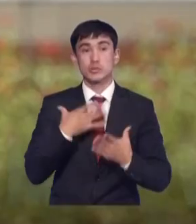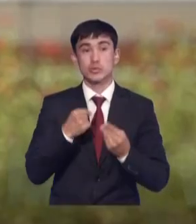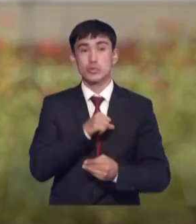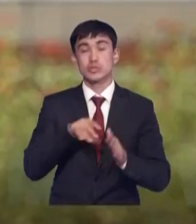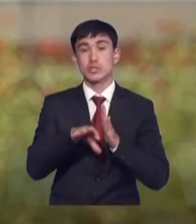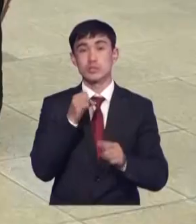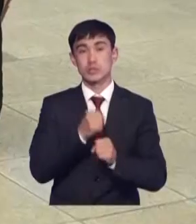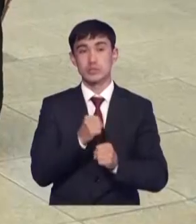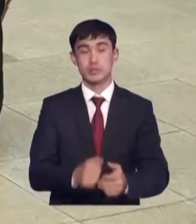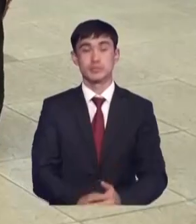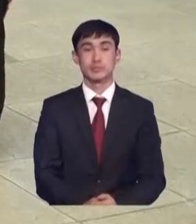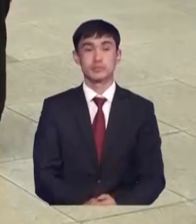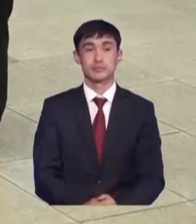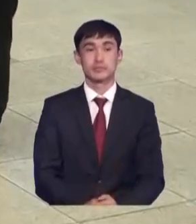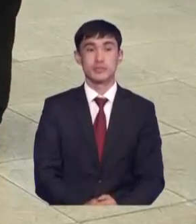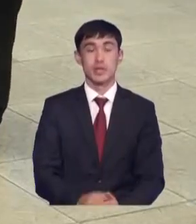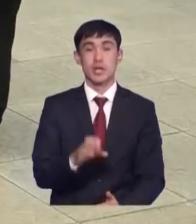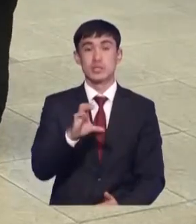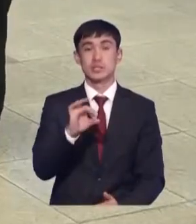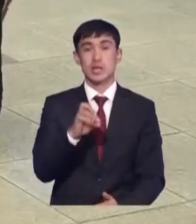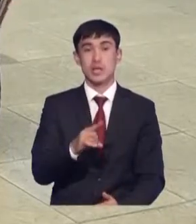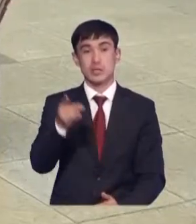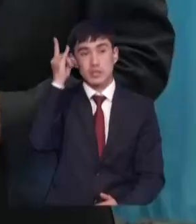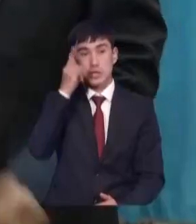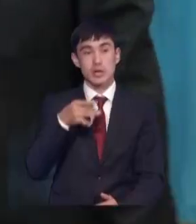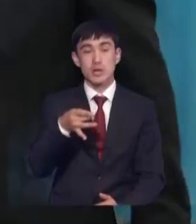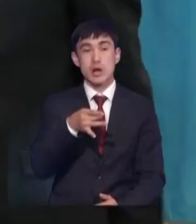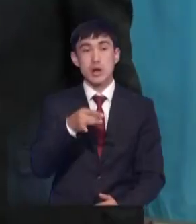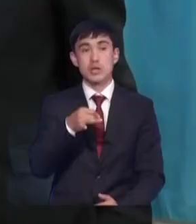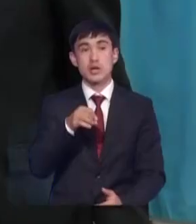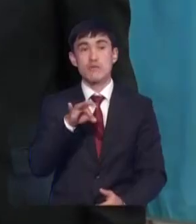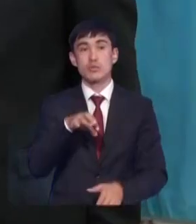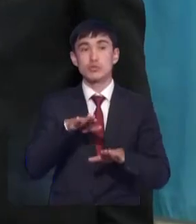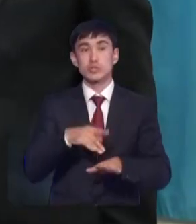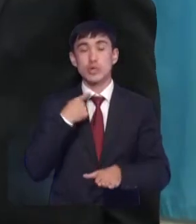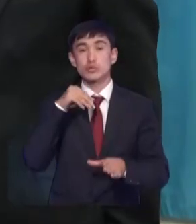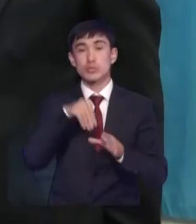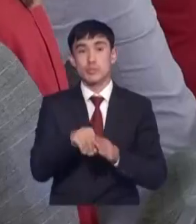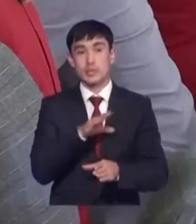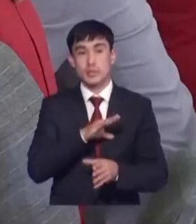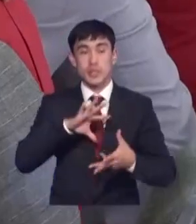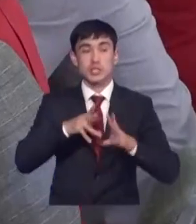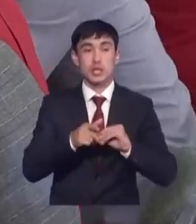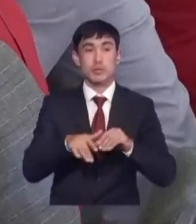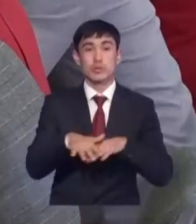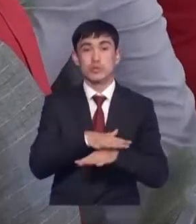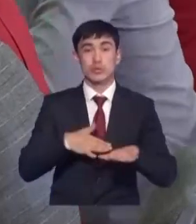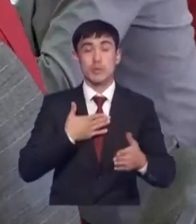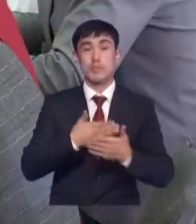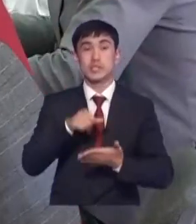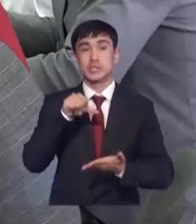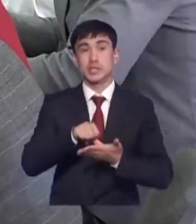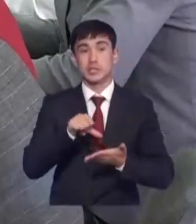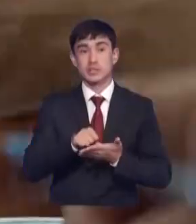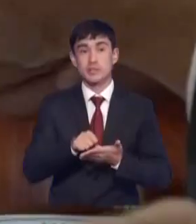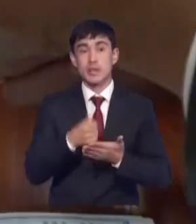таңдауларын жасап жатыр. Сарқандықтар да Алатаңнан референдум учаскелеріне барып дауыстарын берді. Жалпы аймақ тұрғындары белсенділік